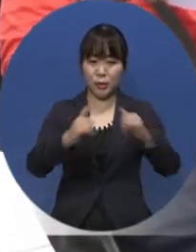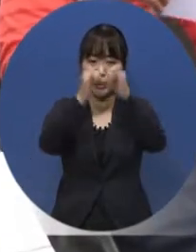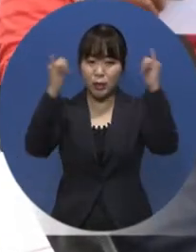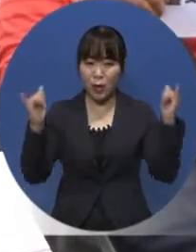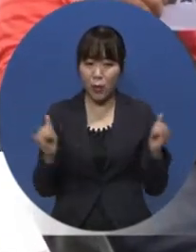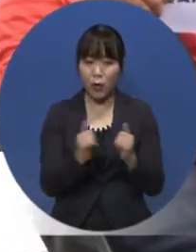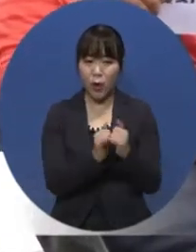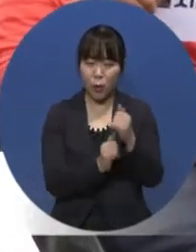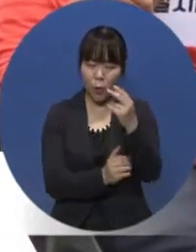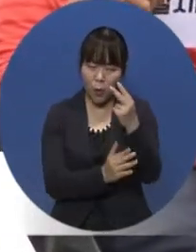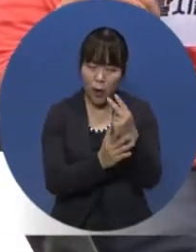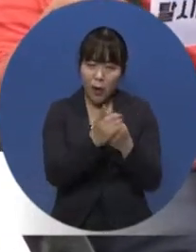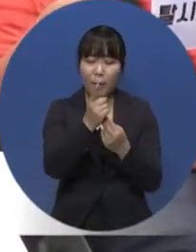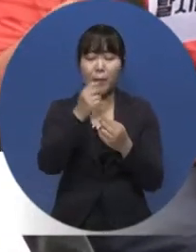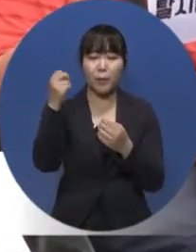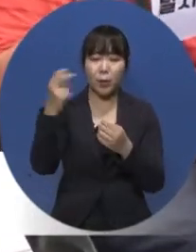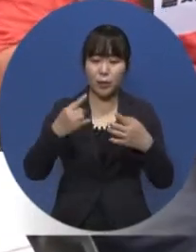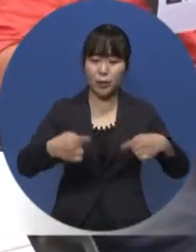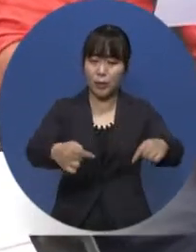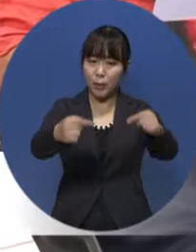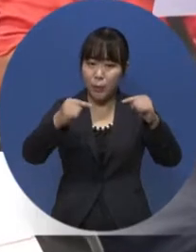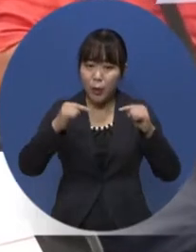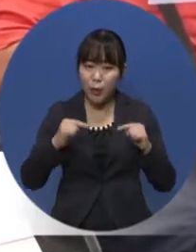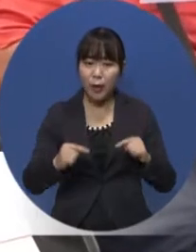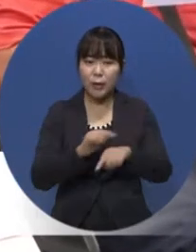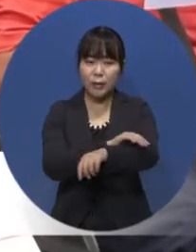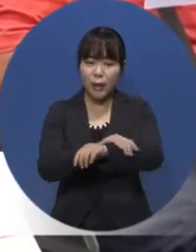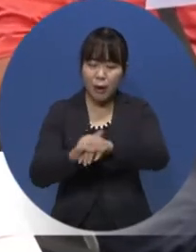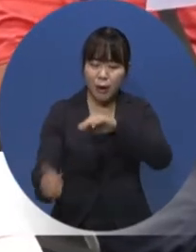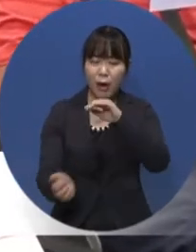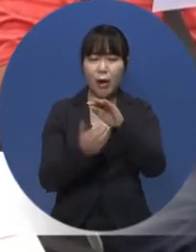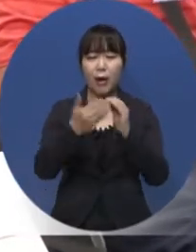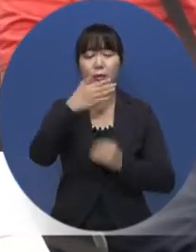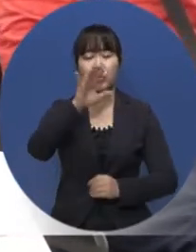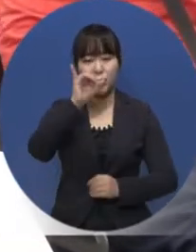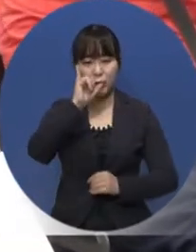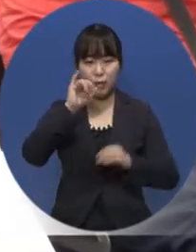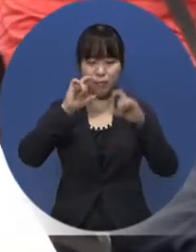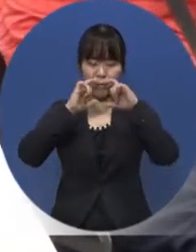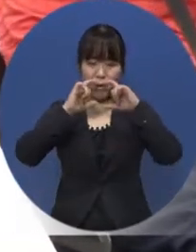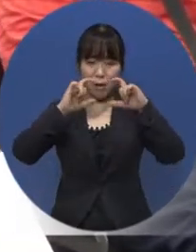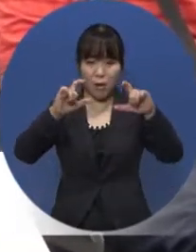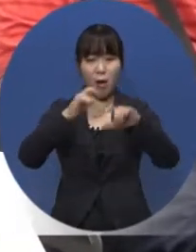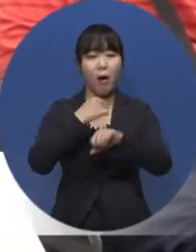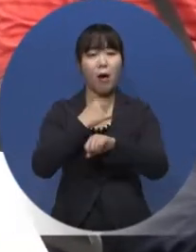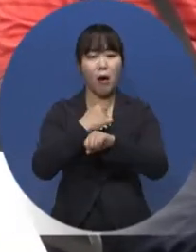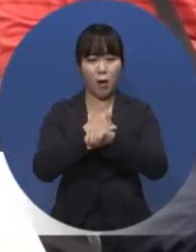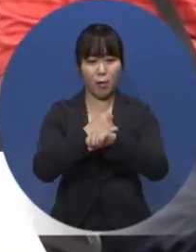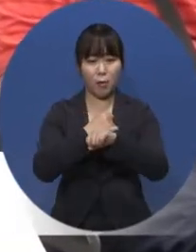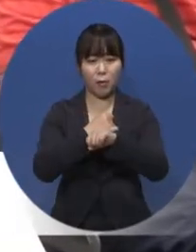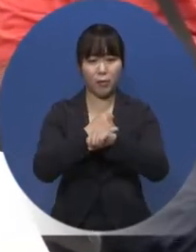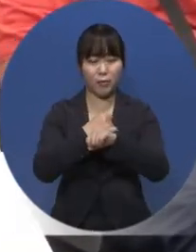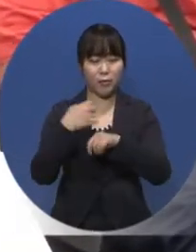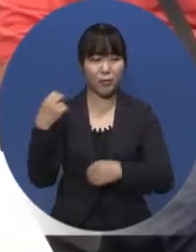완전한 통합과 참여가 제대로 이루어질 수 있도록